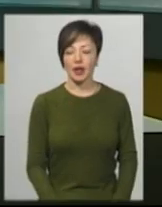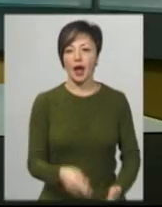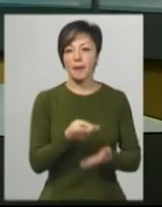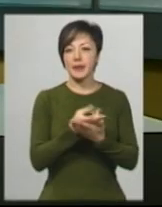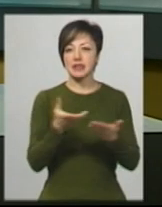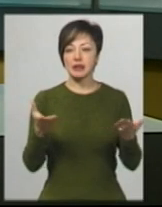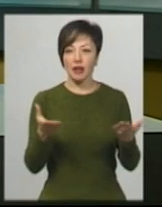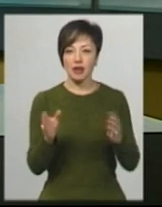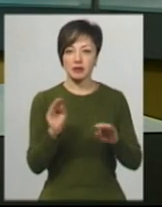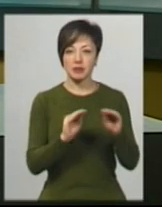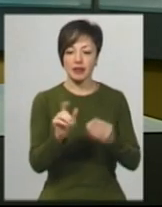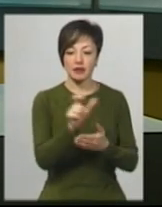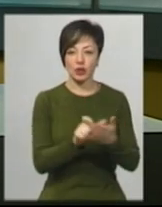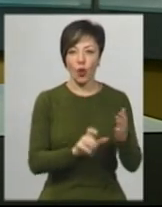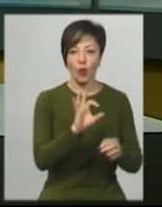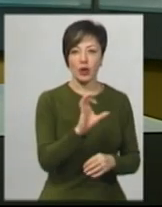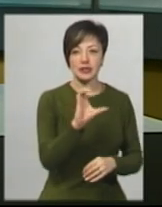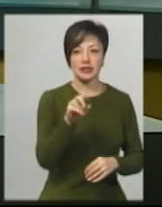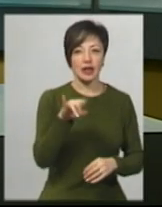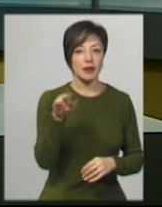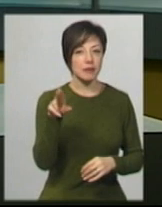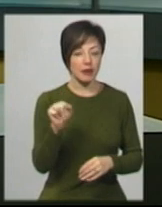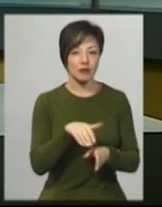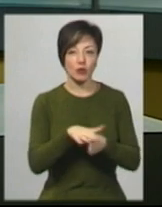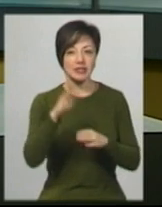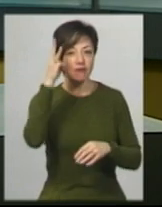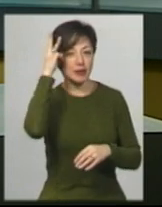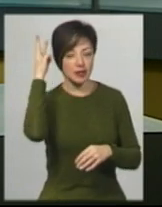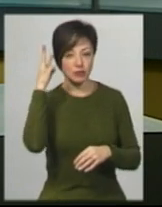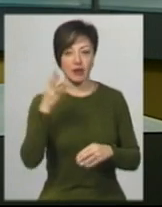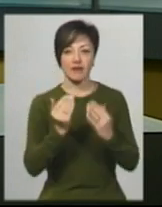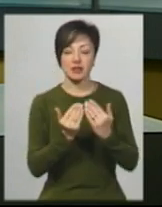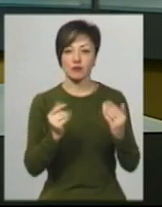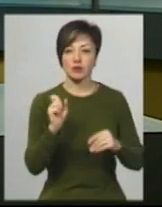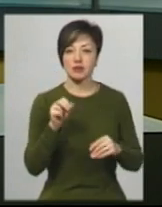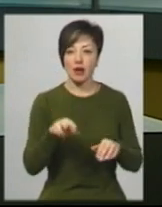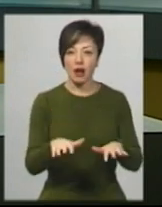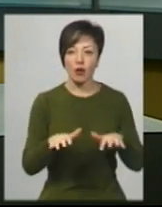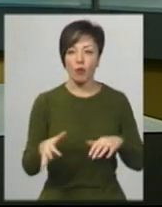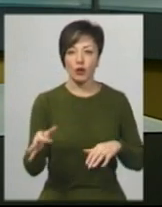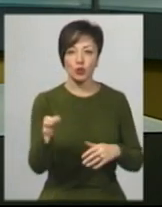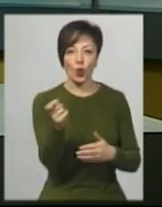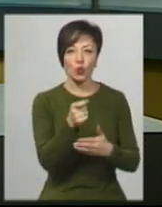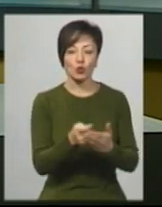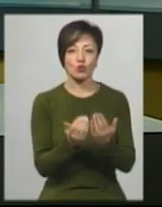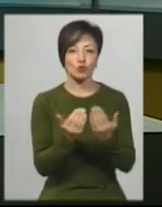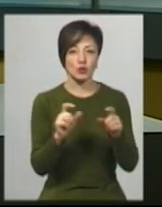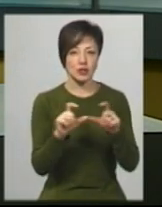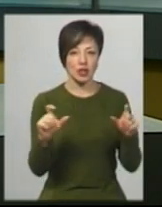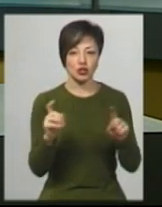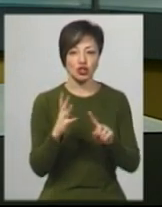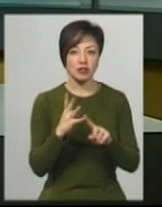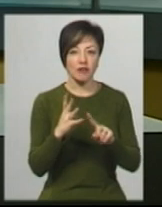Презентація збірки віршів Ольги Саліпи «Територія жінки» відбулась у Хмельницькому у виставковій залі обласного художнього музею. Це